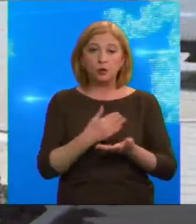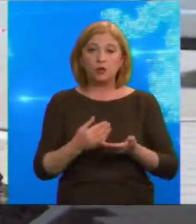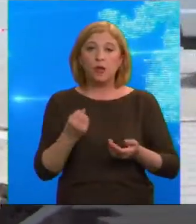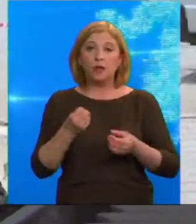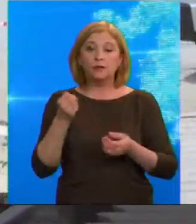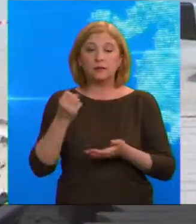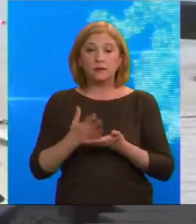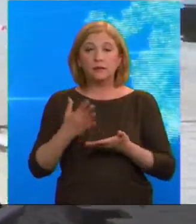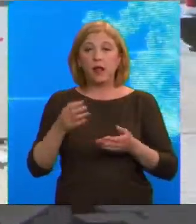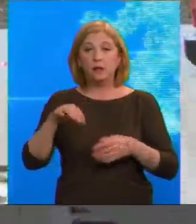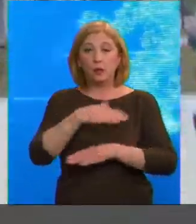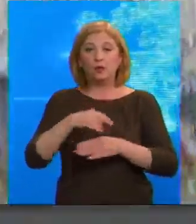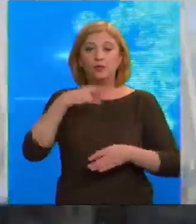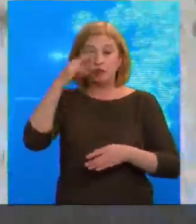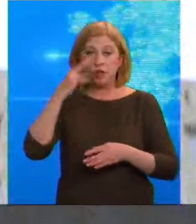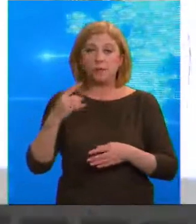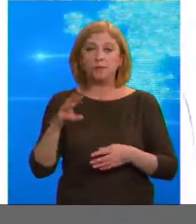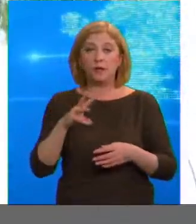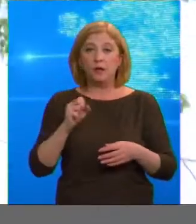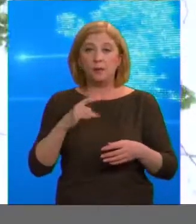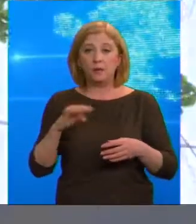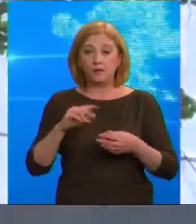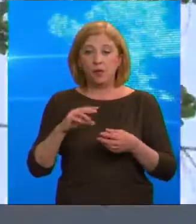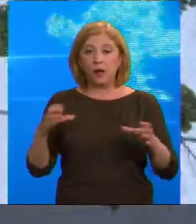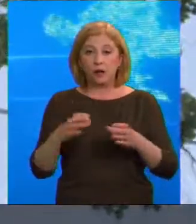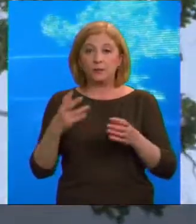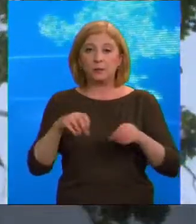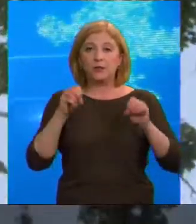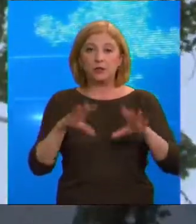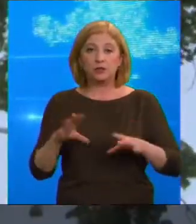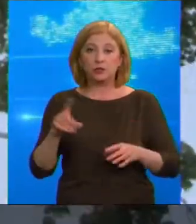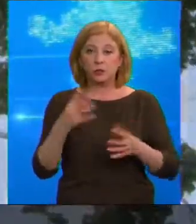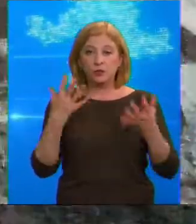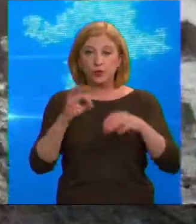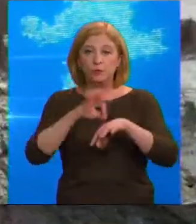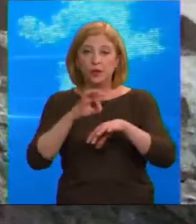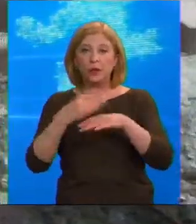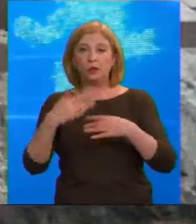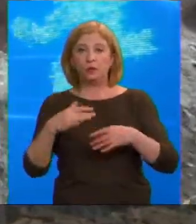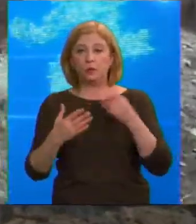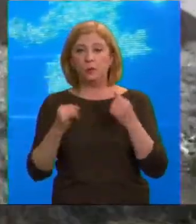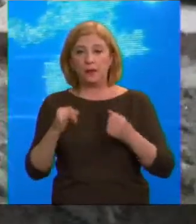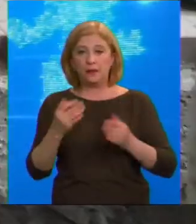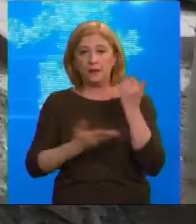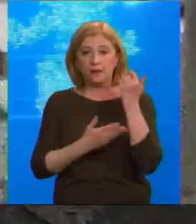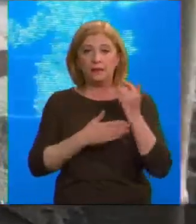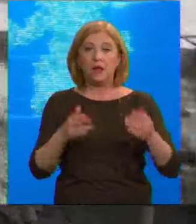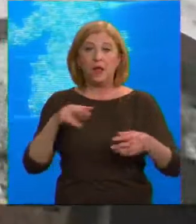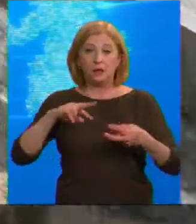улицах Челябинска. Их состояние еще в марте оценилась медкомиссия. Было решено те, что серьезно болеют или уже мертвы, заменить на крупномеры не младше 5